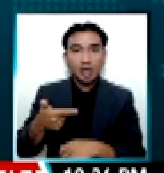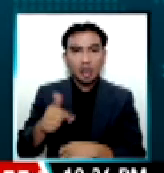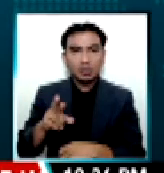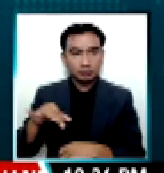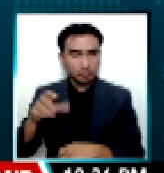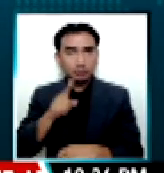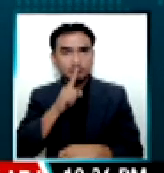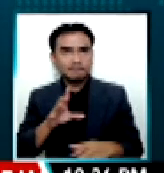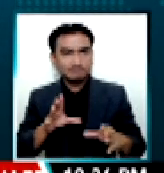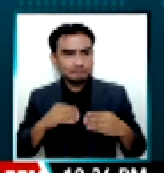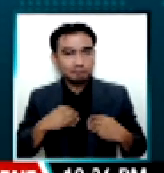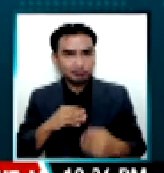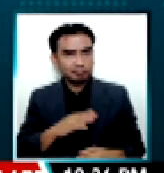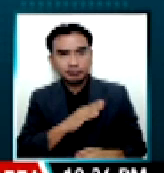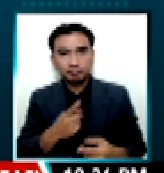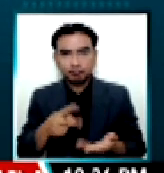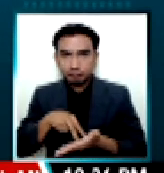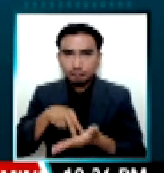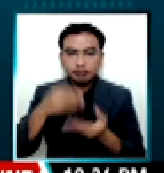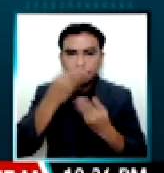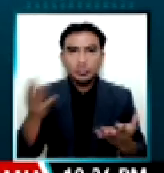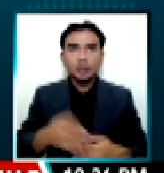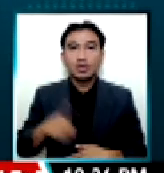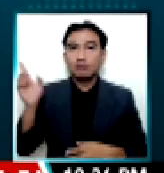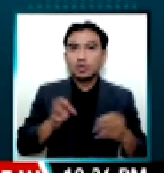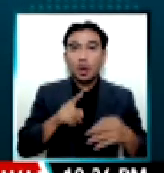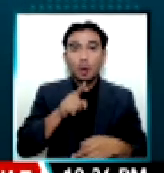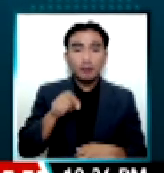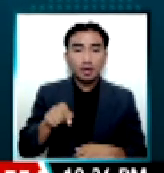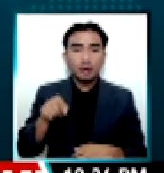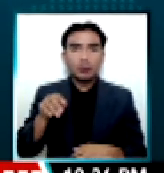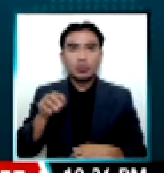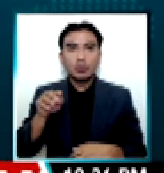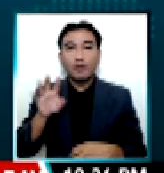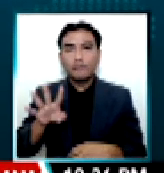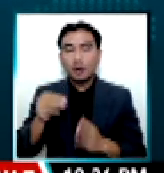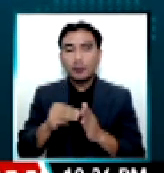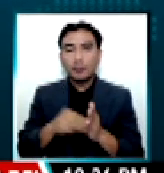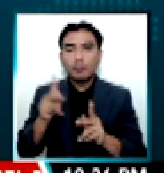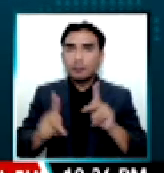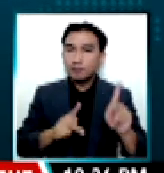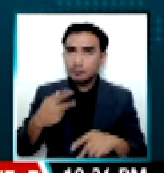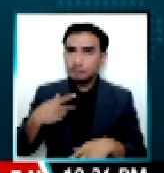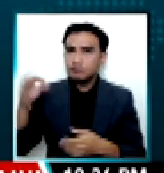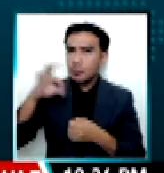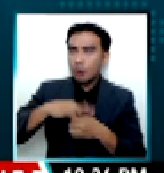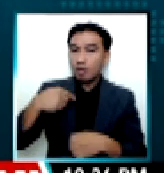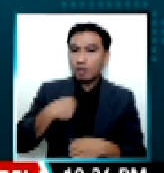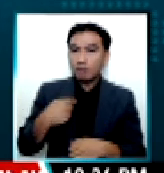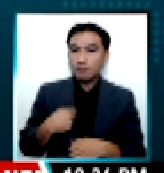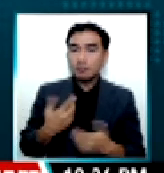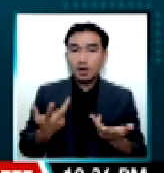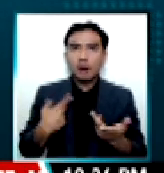1.4 million Cebuanos voted me into office after the liberal policies that I had implemented in